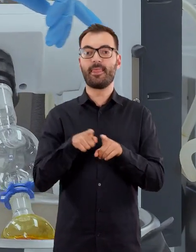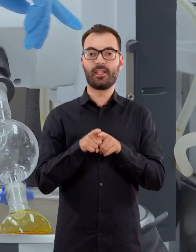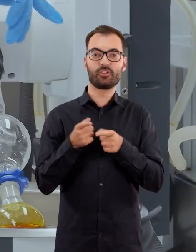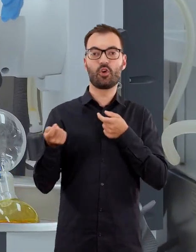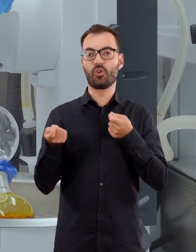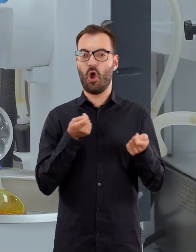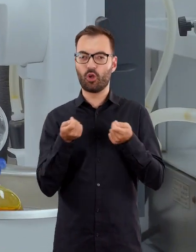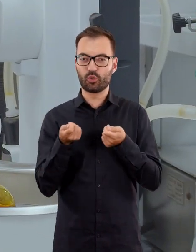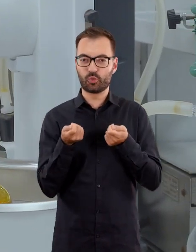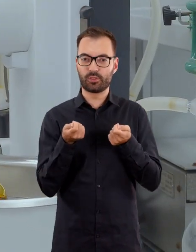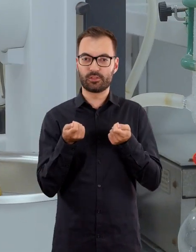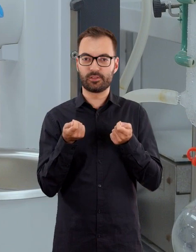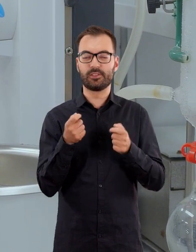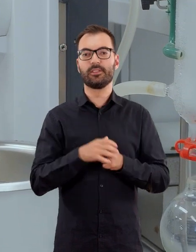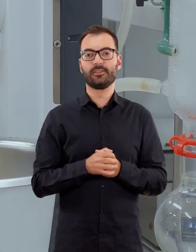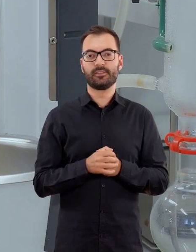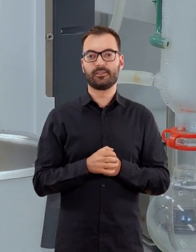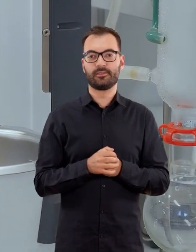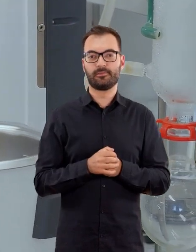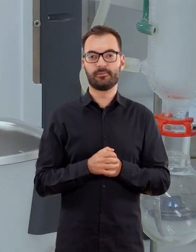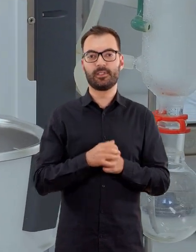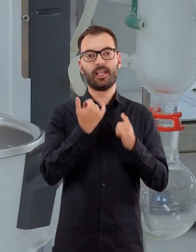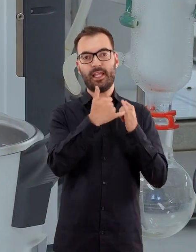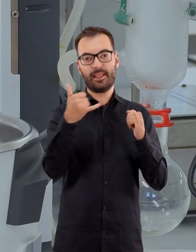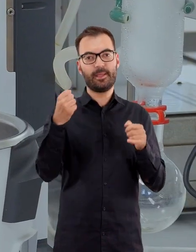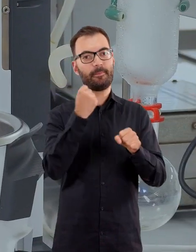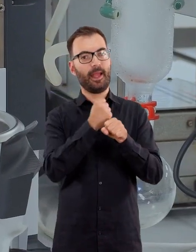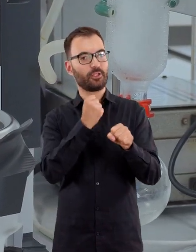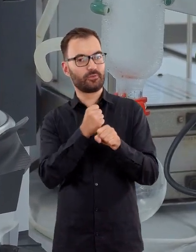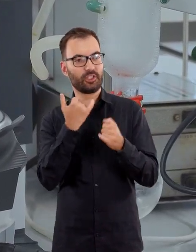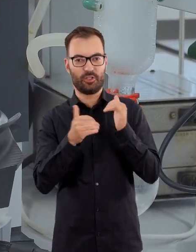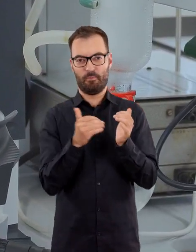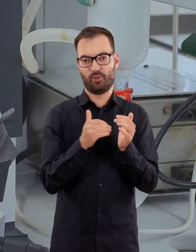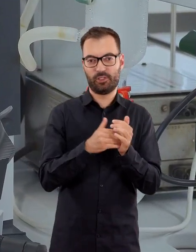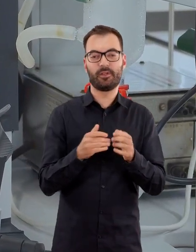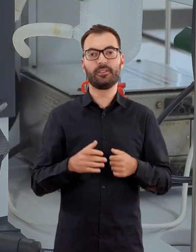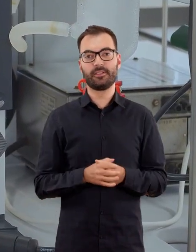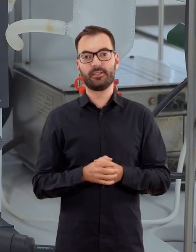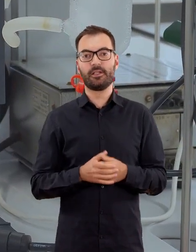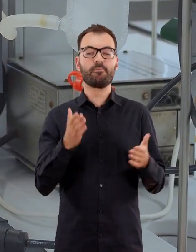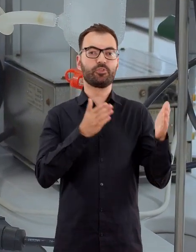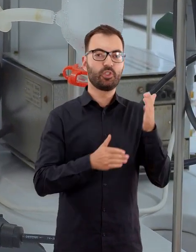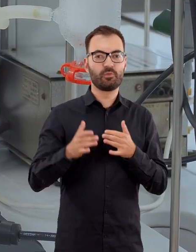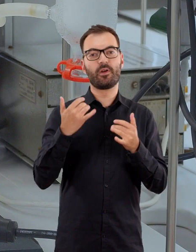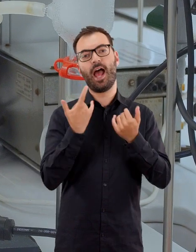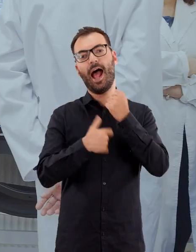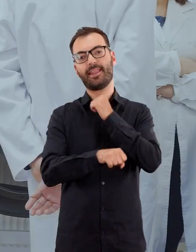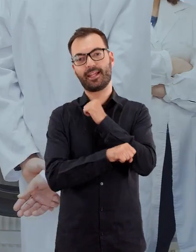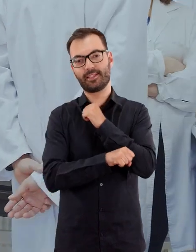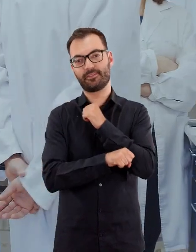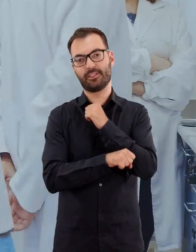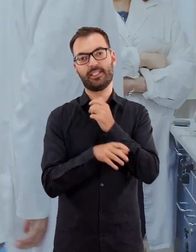Koordynuję również działania wymagających współpracy innych pracowników w przygotowaniu alternatywnych